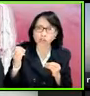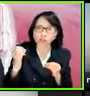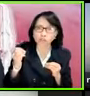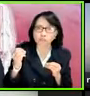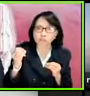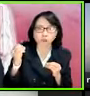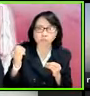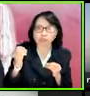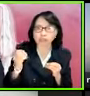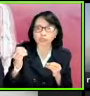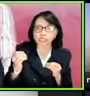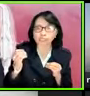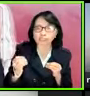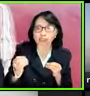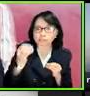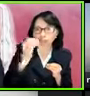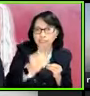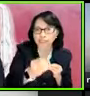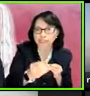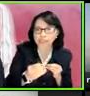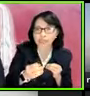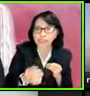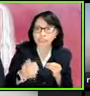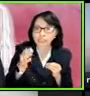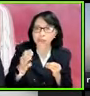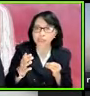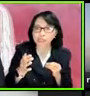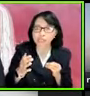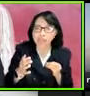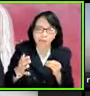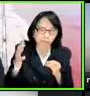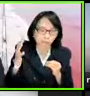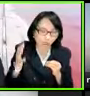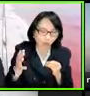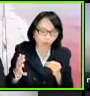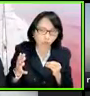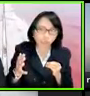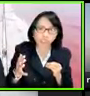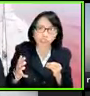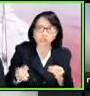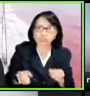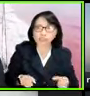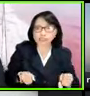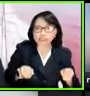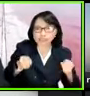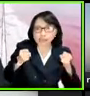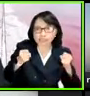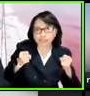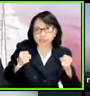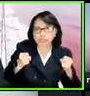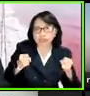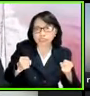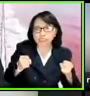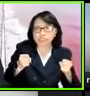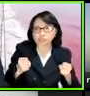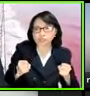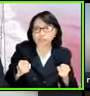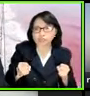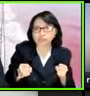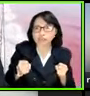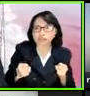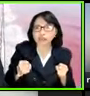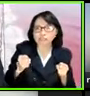orang-orang Romawi mungkin telah menahan dia tetapi Paulus itu terikat kepada